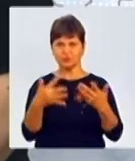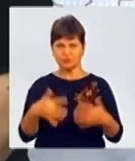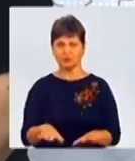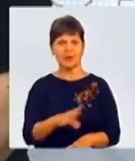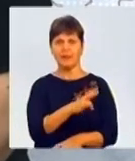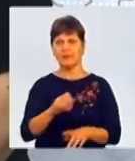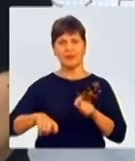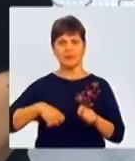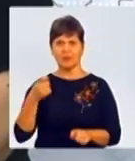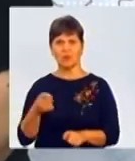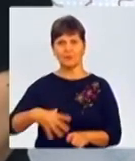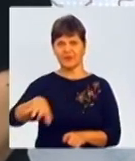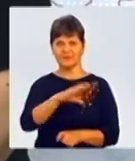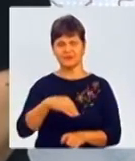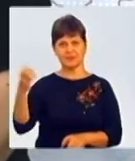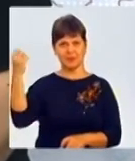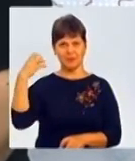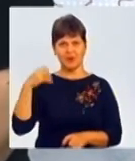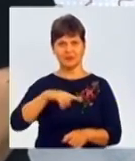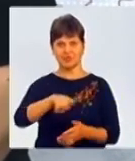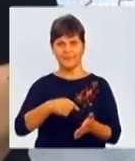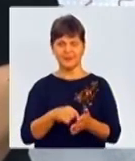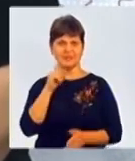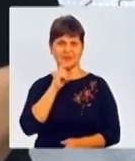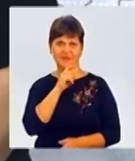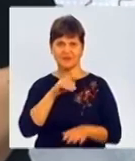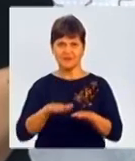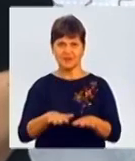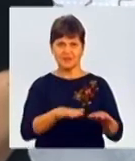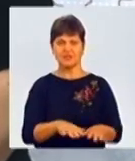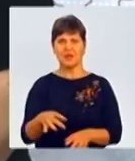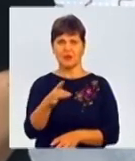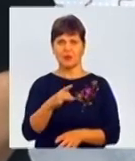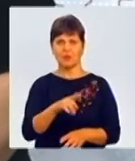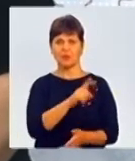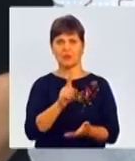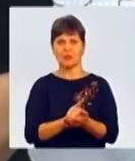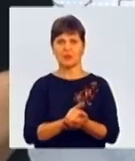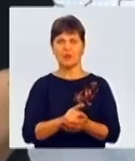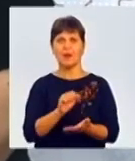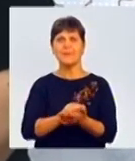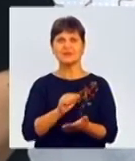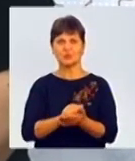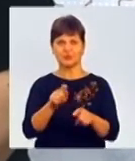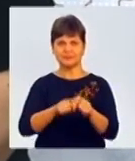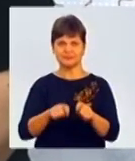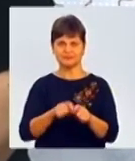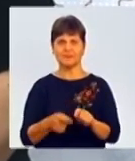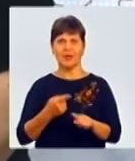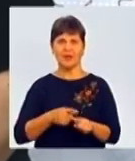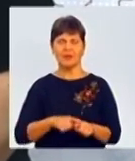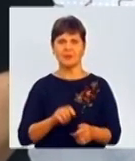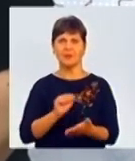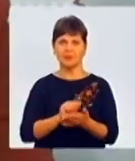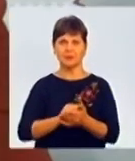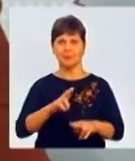Недаремно всі пляжі, які знаходяться і в місті Вінниці, і в районних центрах, вони мають пройти так звану паспортизацію. Сертифікація, тобто, паспортизація,